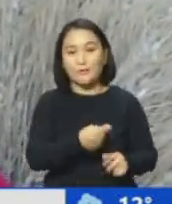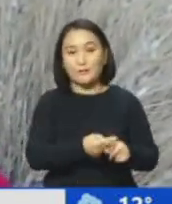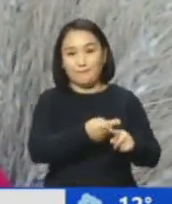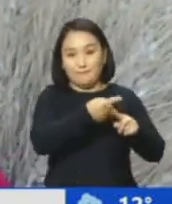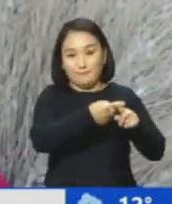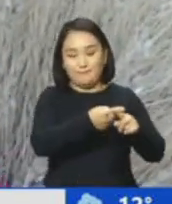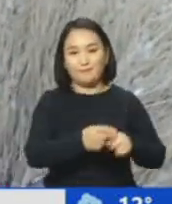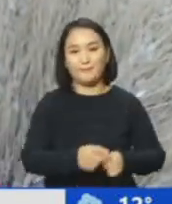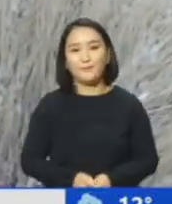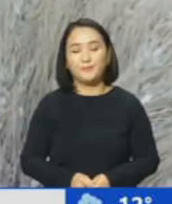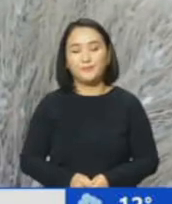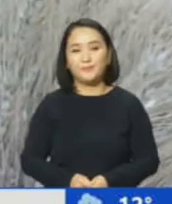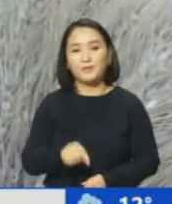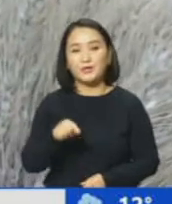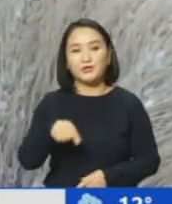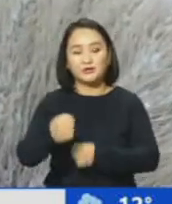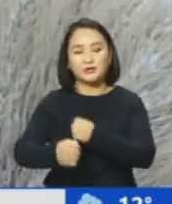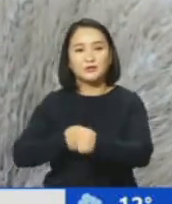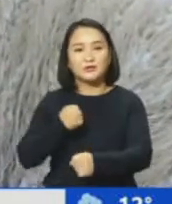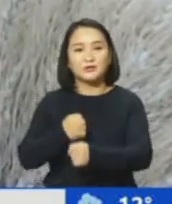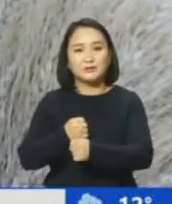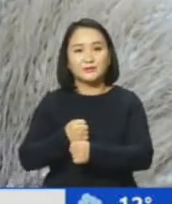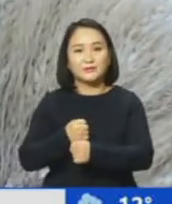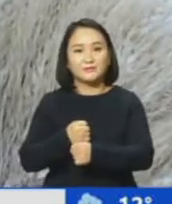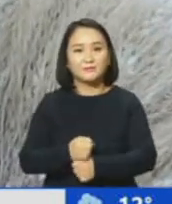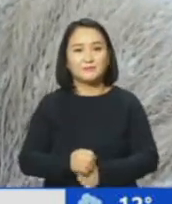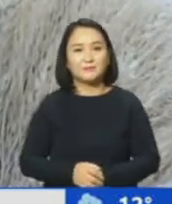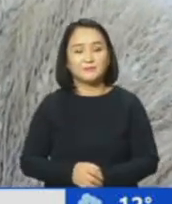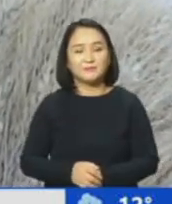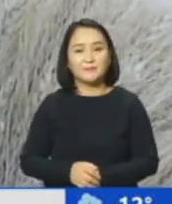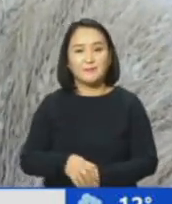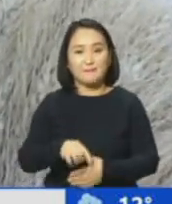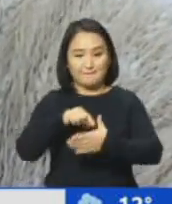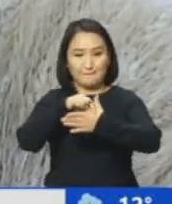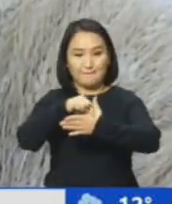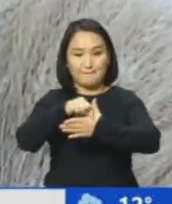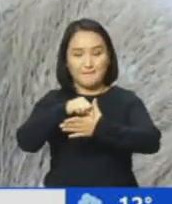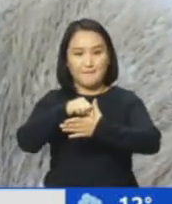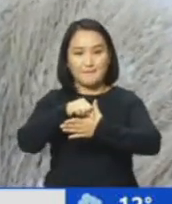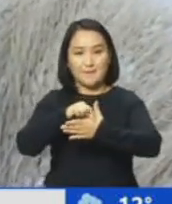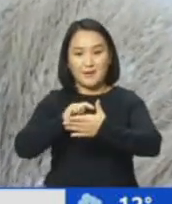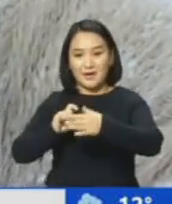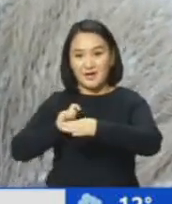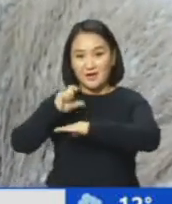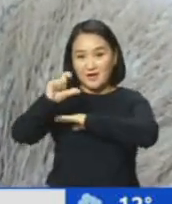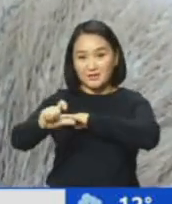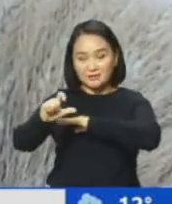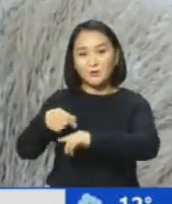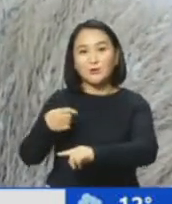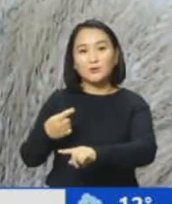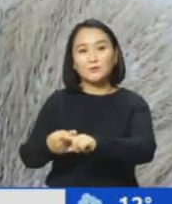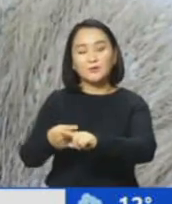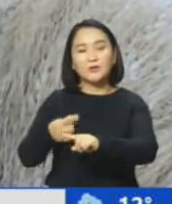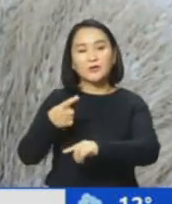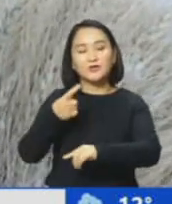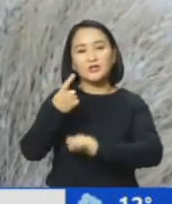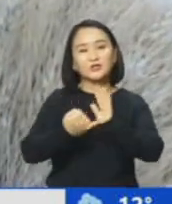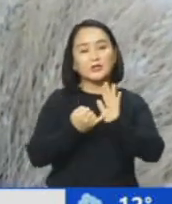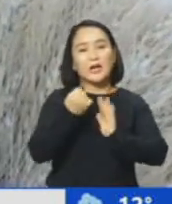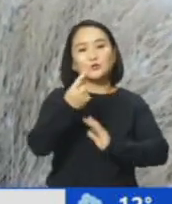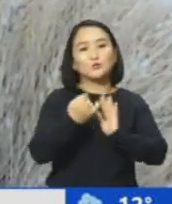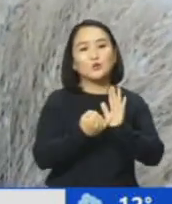нэмэгдлээ. Энэ жил болсон мөн одоо махны экспорт өнгөрсөн жил 16 мянган